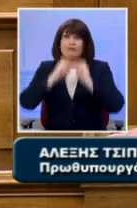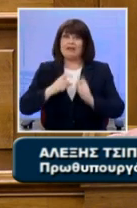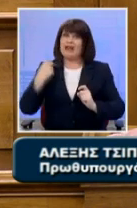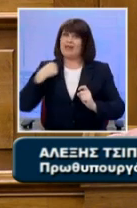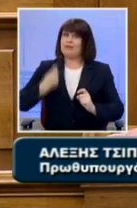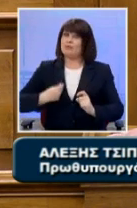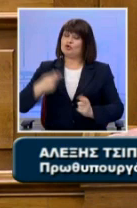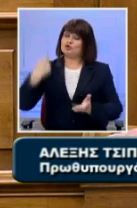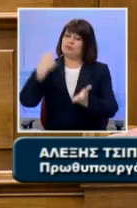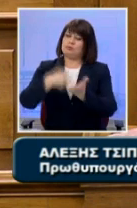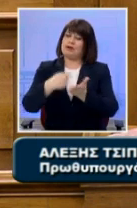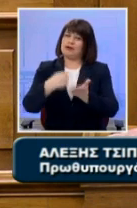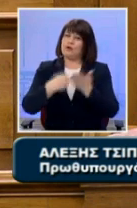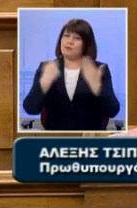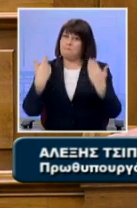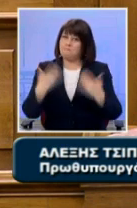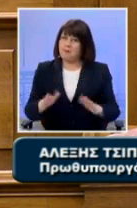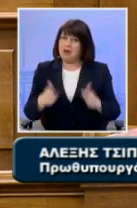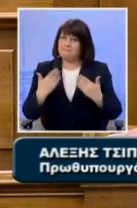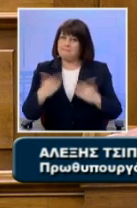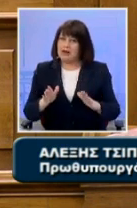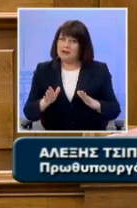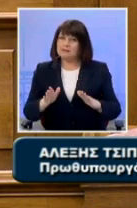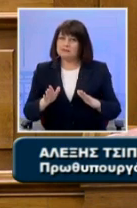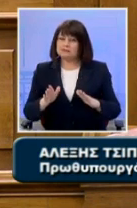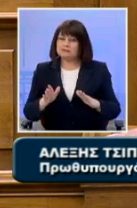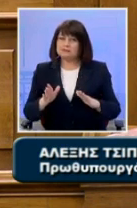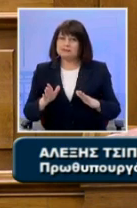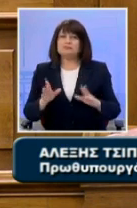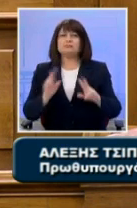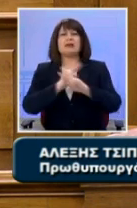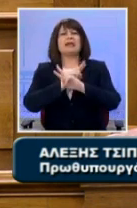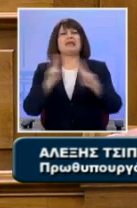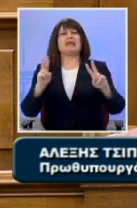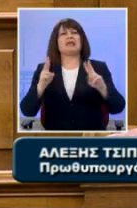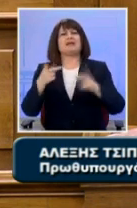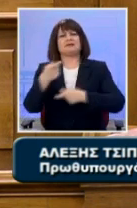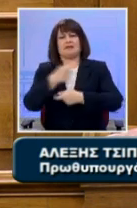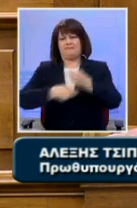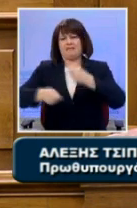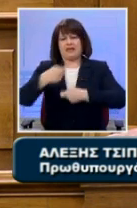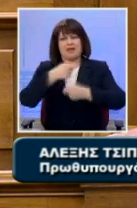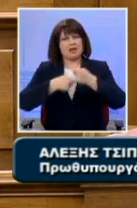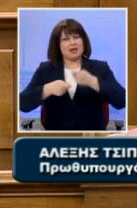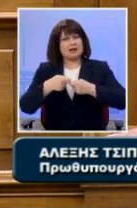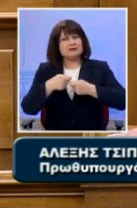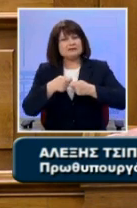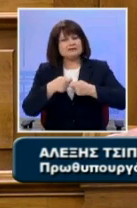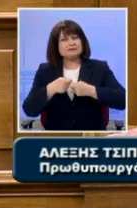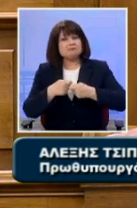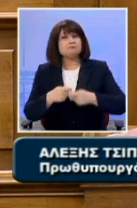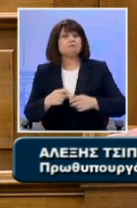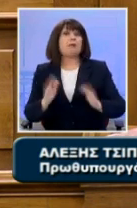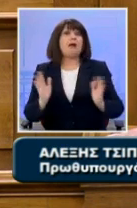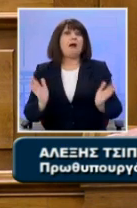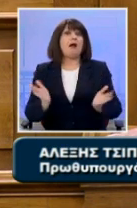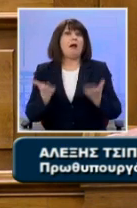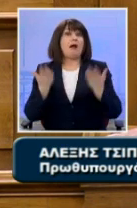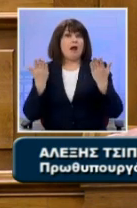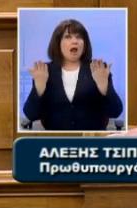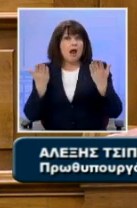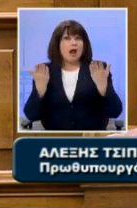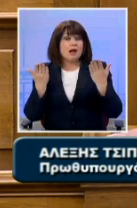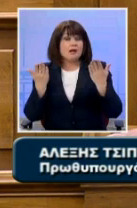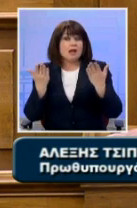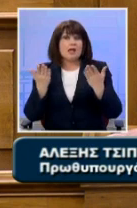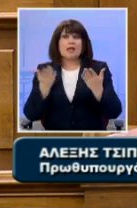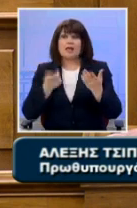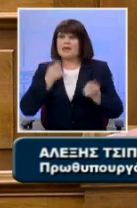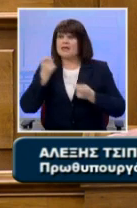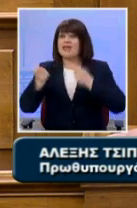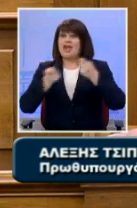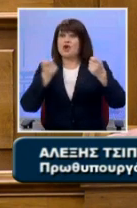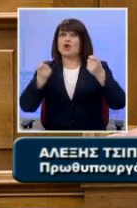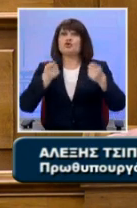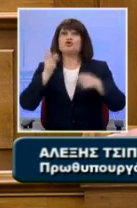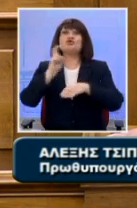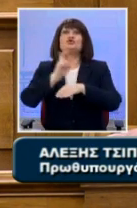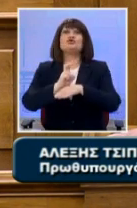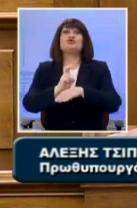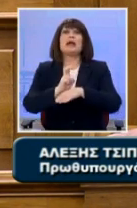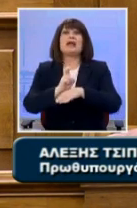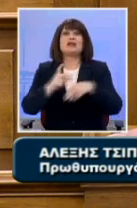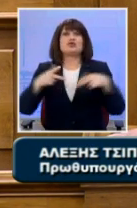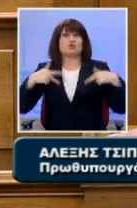δημόσιο, αν είναι δηλαδή μια υγιής επιχείρηση, αν δεν έχει ανοιχτούς λογαριασμούς και εκκρεμότητες με